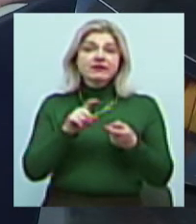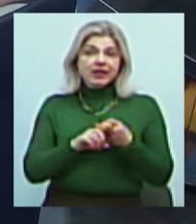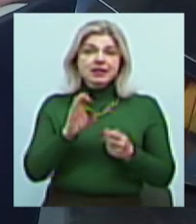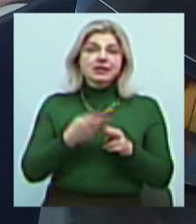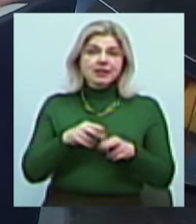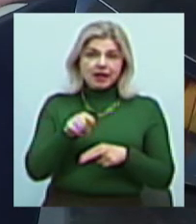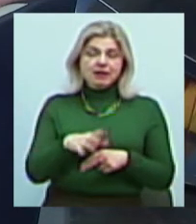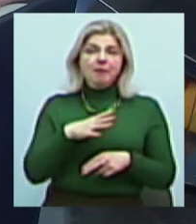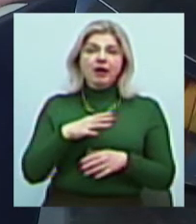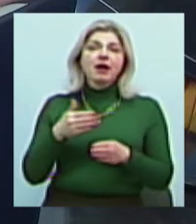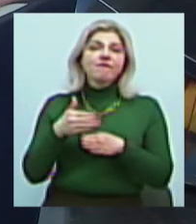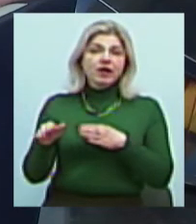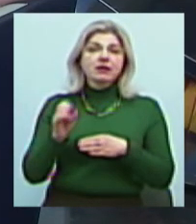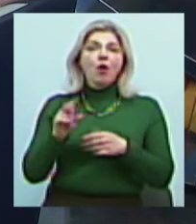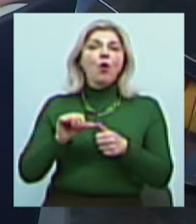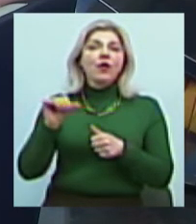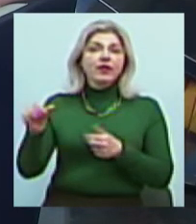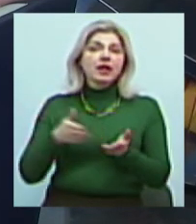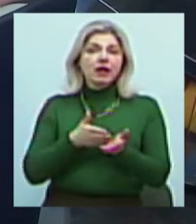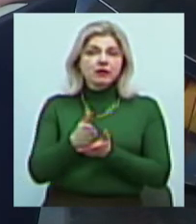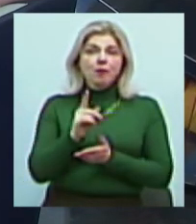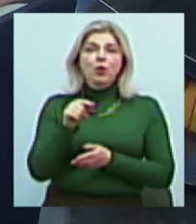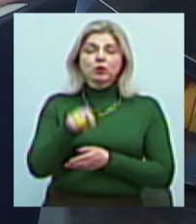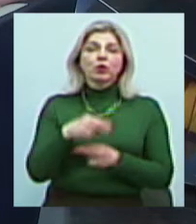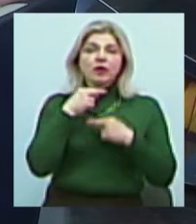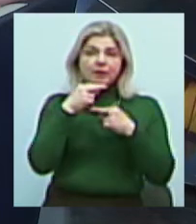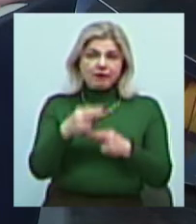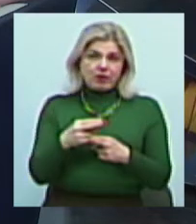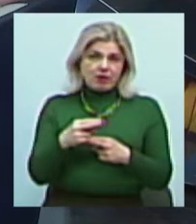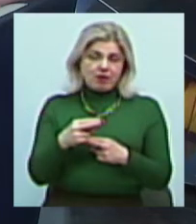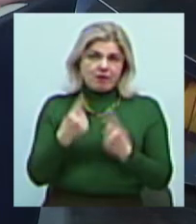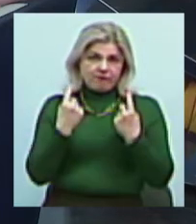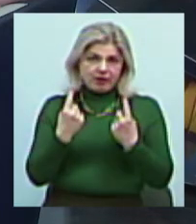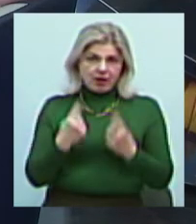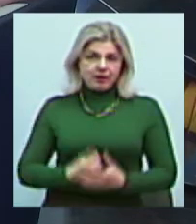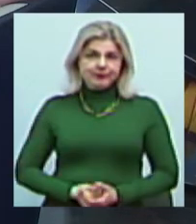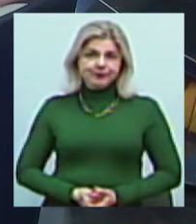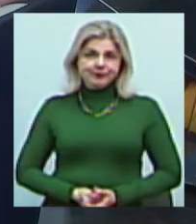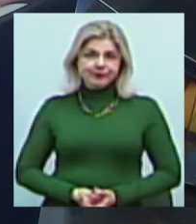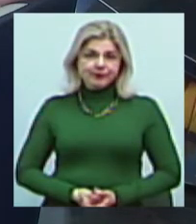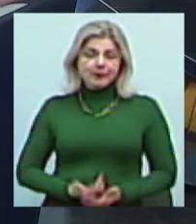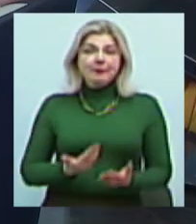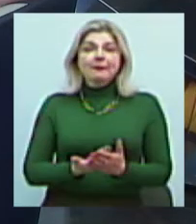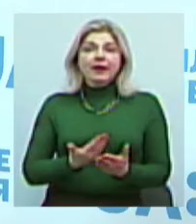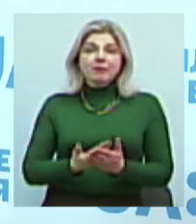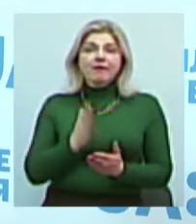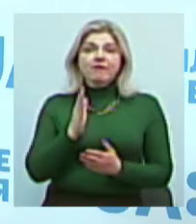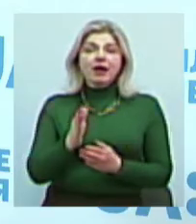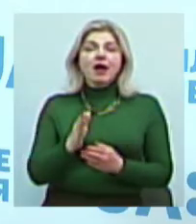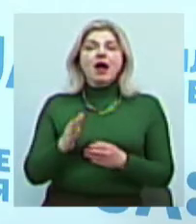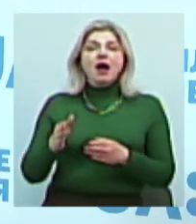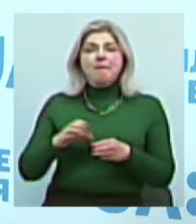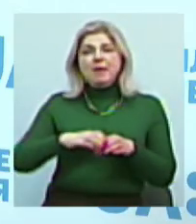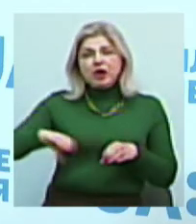виділено як окремий напрямок, оскільки сьогодні цьому приділяється особлива увага. Наприклад, в мережеву інфраструктуру